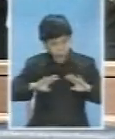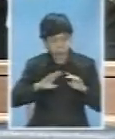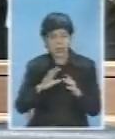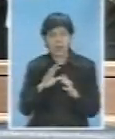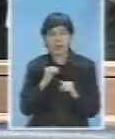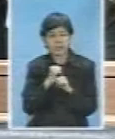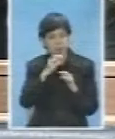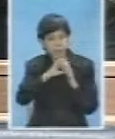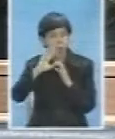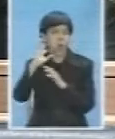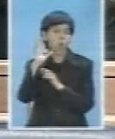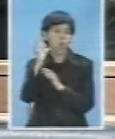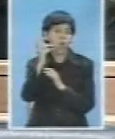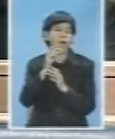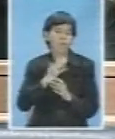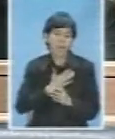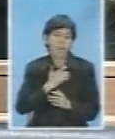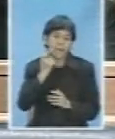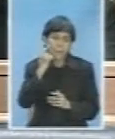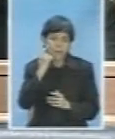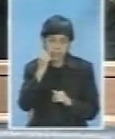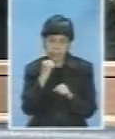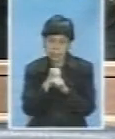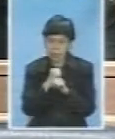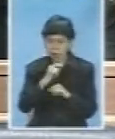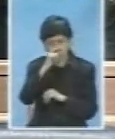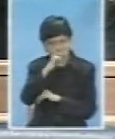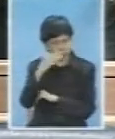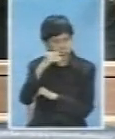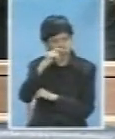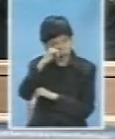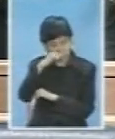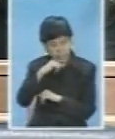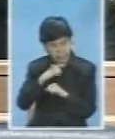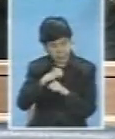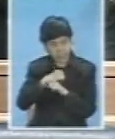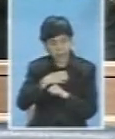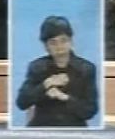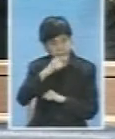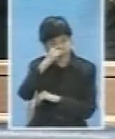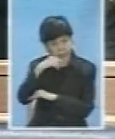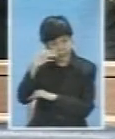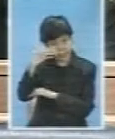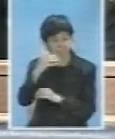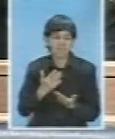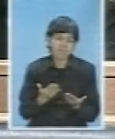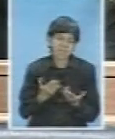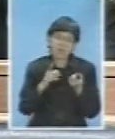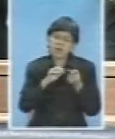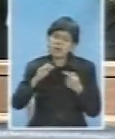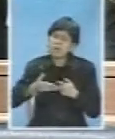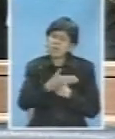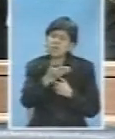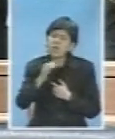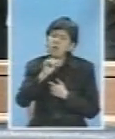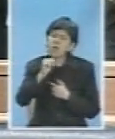กอันนี้เป็นเรื่องที่ผมเข้าใจว่าเป็นวาระแห่งชาติของประเทศของเราแต่ว่าเหมือนกับเพื่อนสมาชิกในส